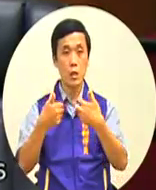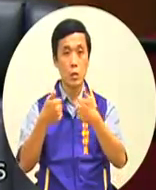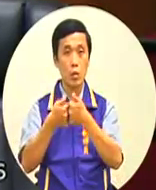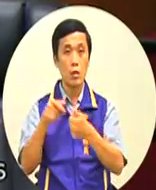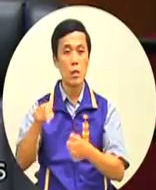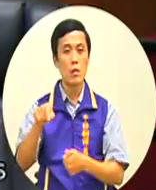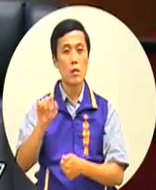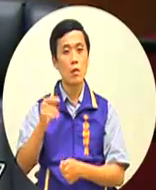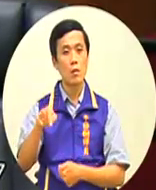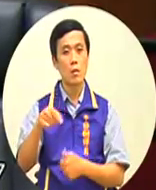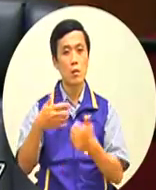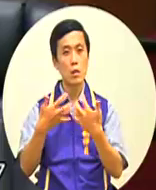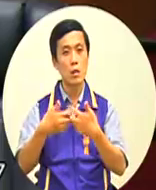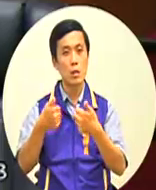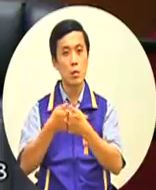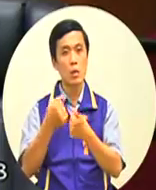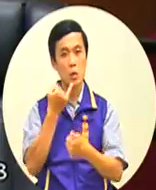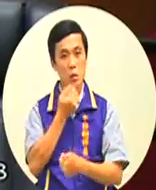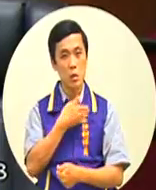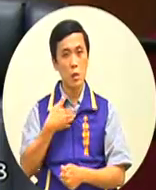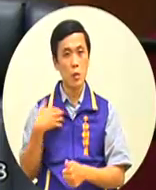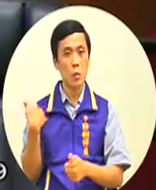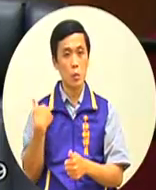个机会可能会让给人家了哈，